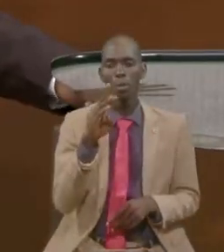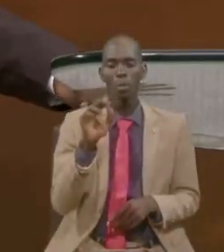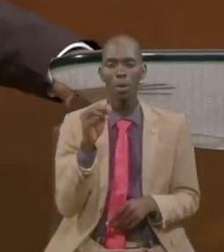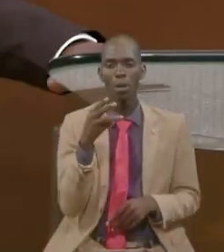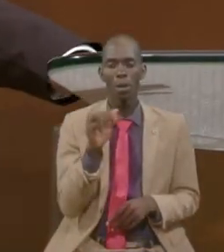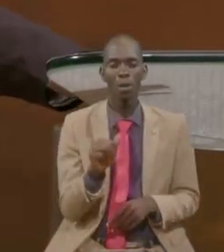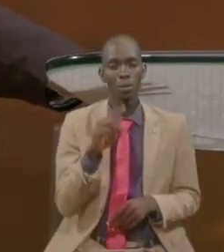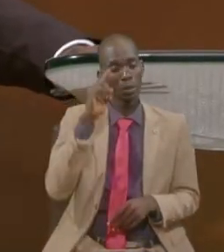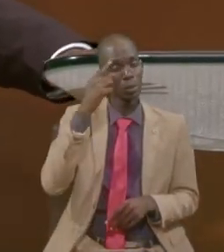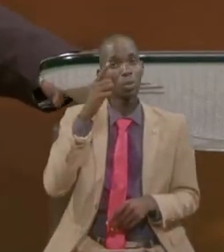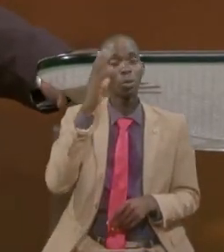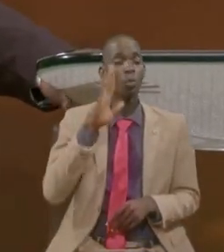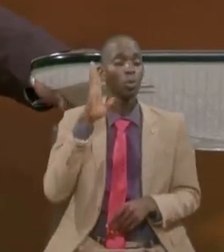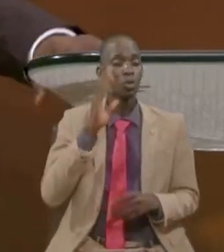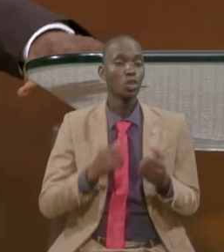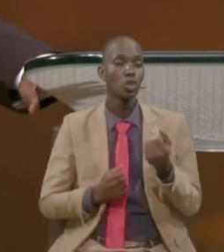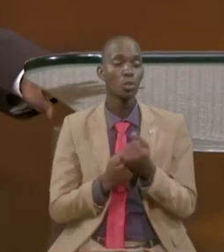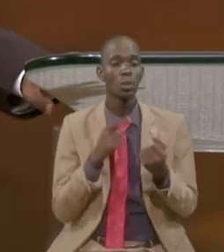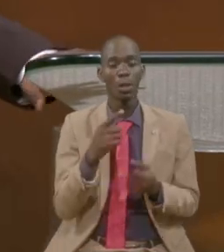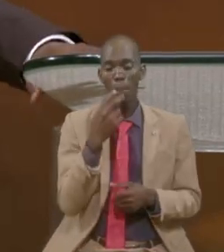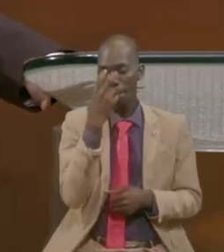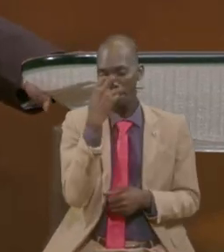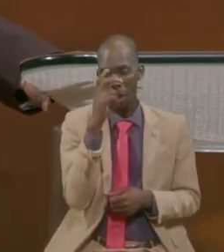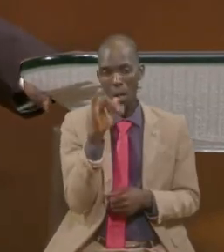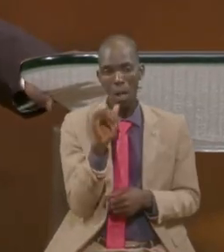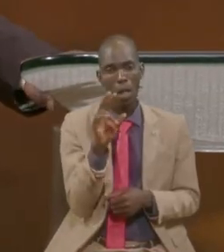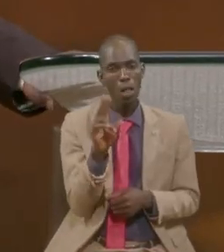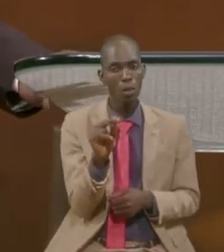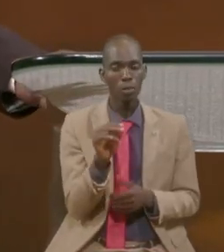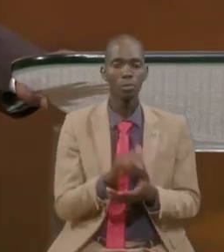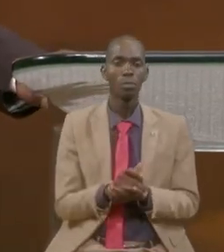les supporter aveuglément? Non. Juifs ou païens,